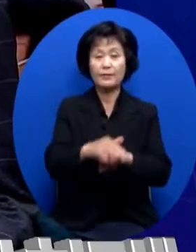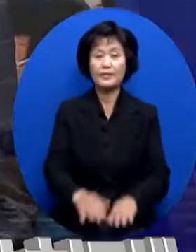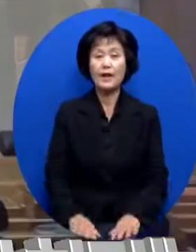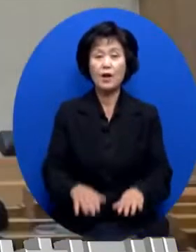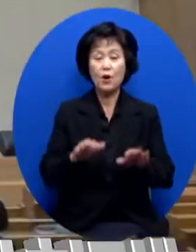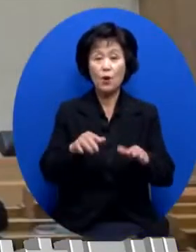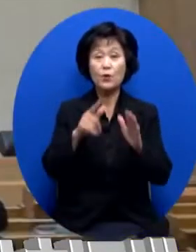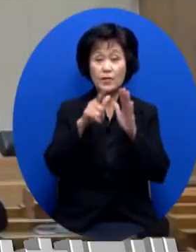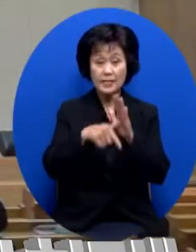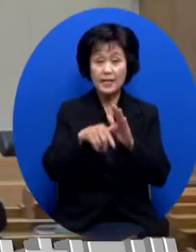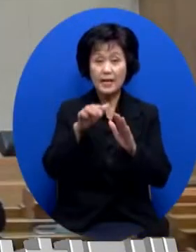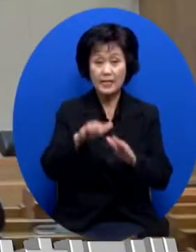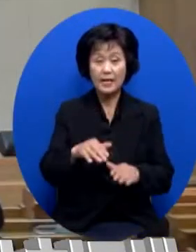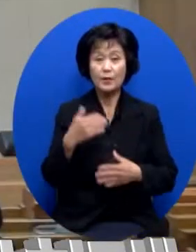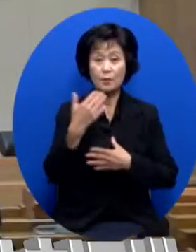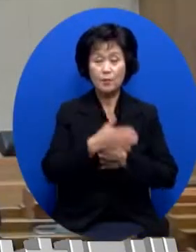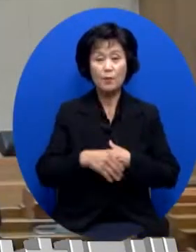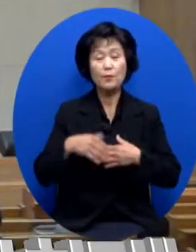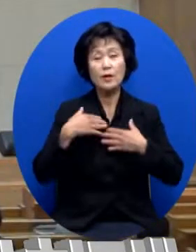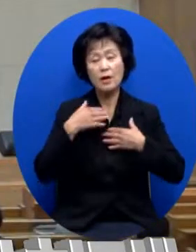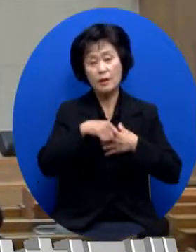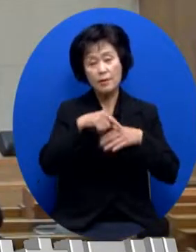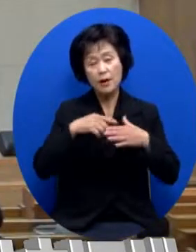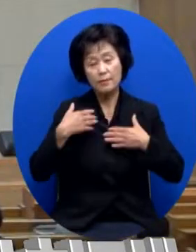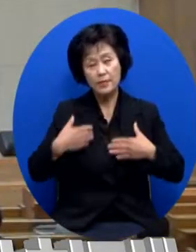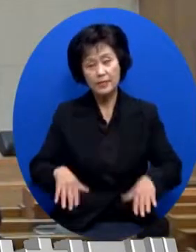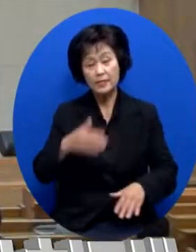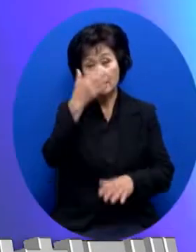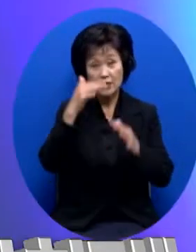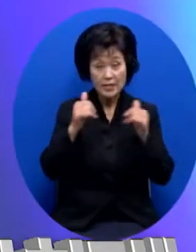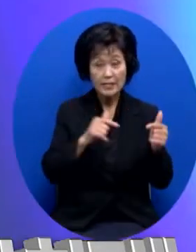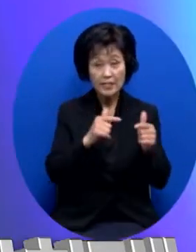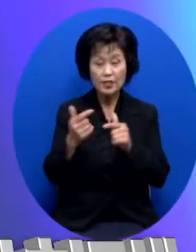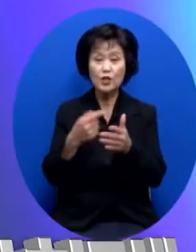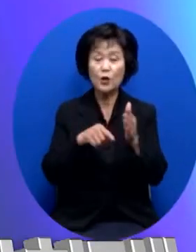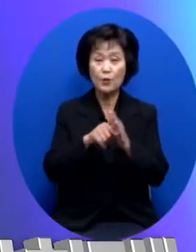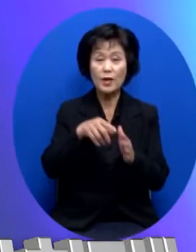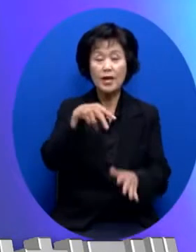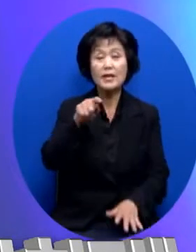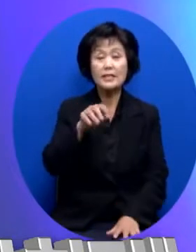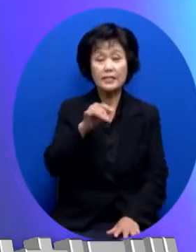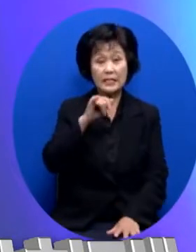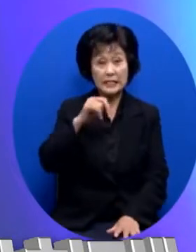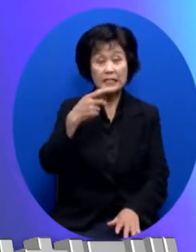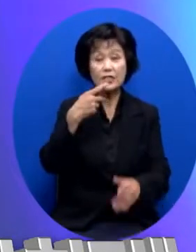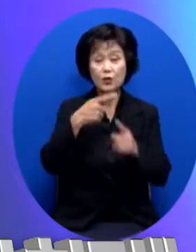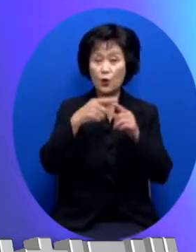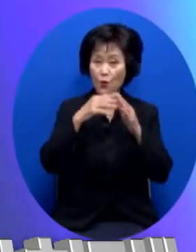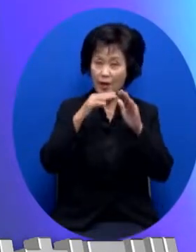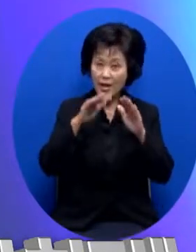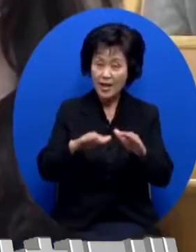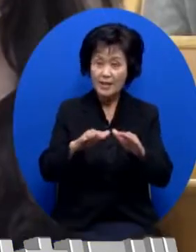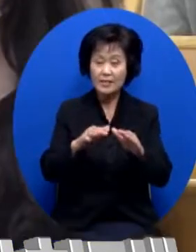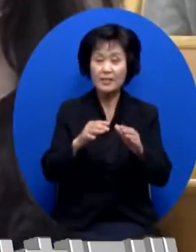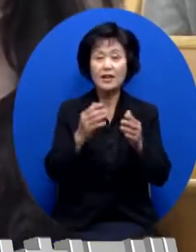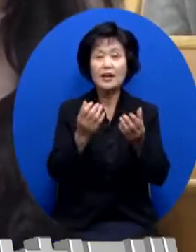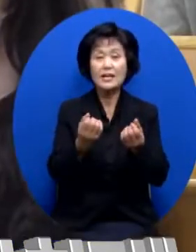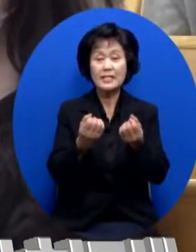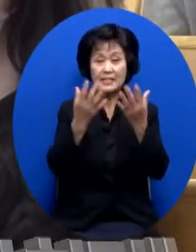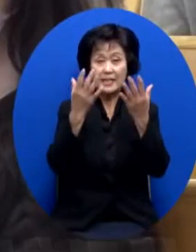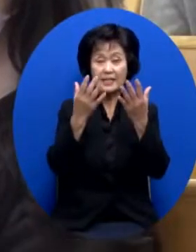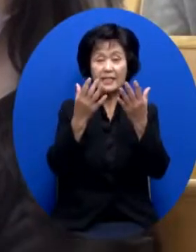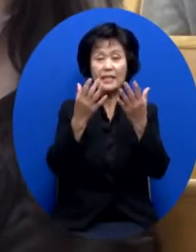가다 시간에는 몸과 마음이 지친 청년들을 위해 성일교회가 마련한 1회 청년 비전 콘퍼런스가 열린 현장을